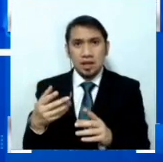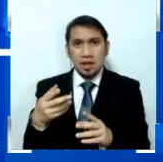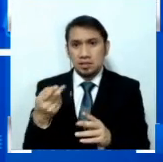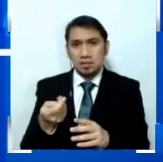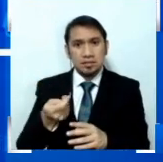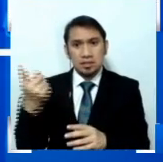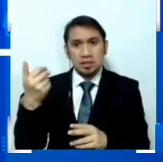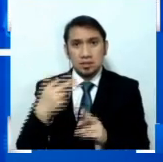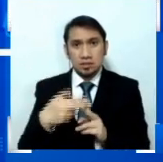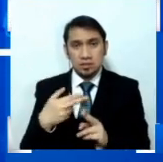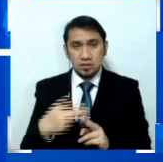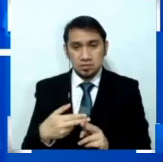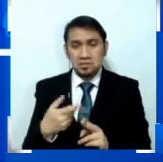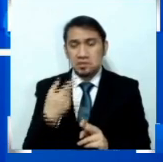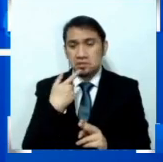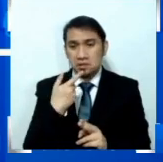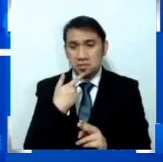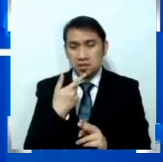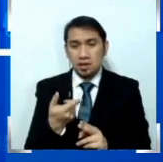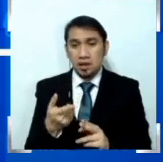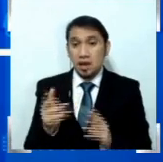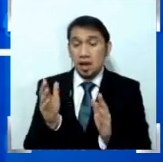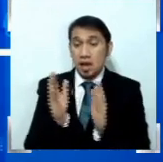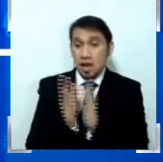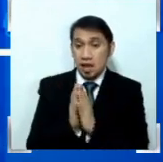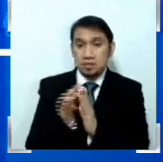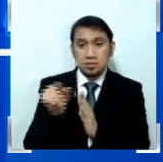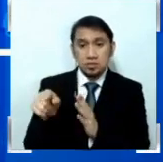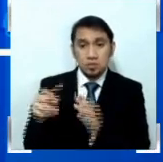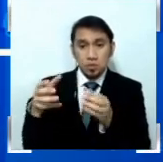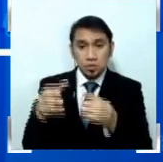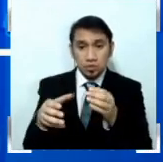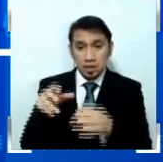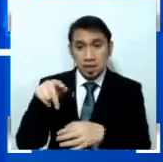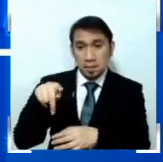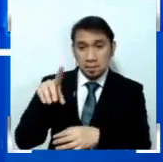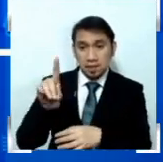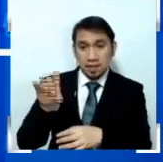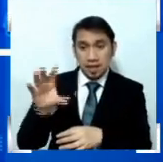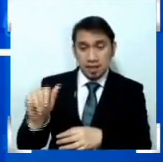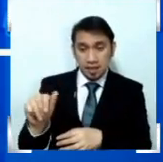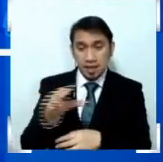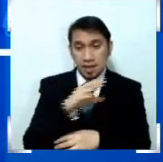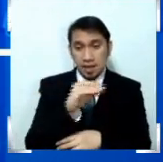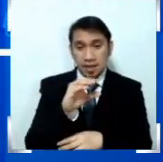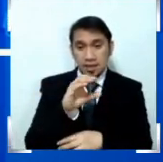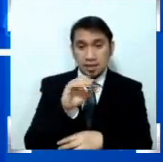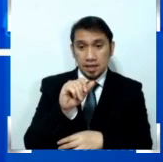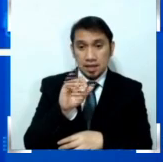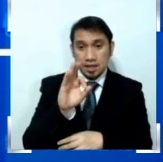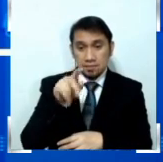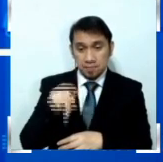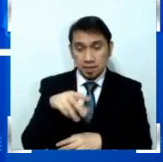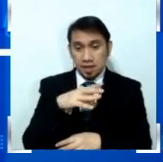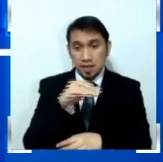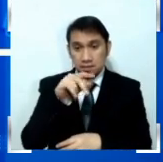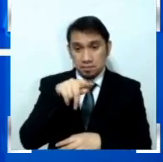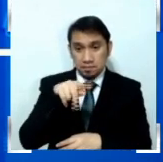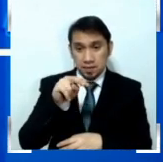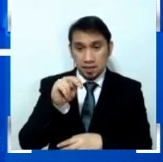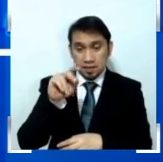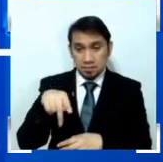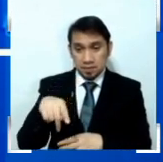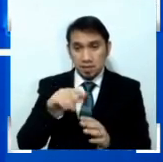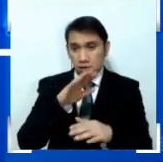pahinang resolusyon, inatasan ng Appellate Court ang PDEA, PNP, AFP at NICA at DILG na sirain ang lahat ng